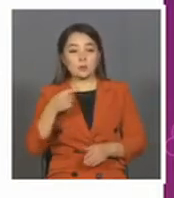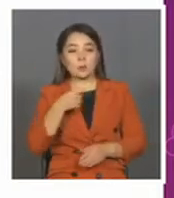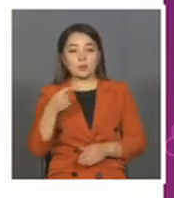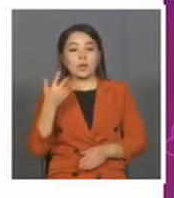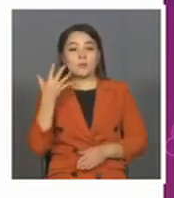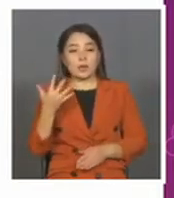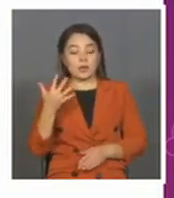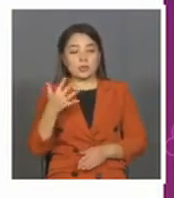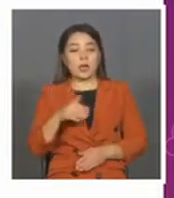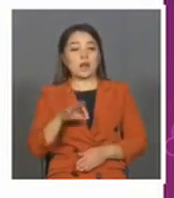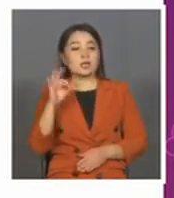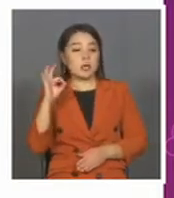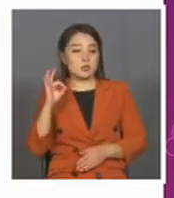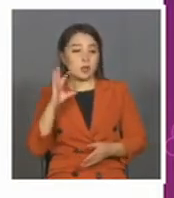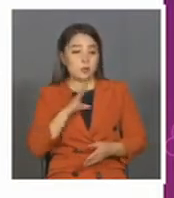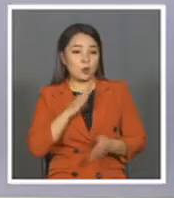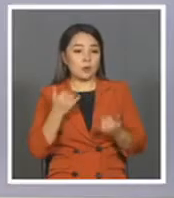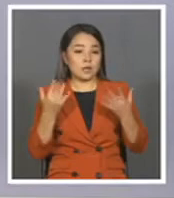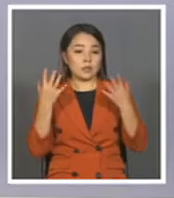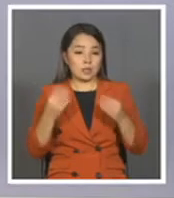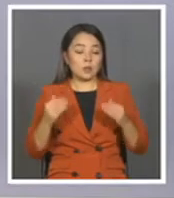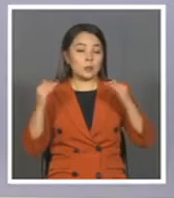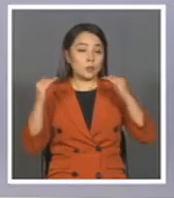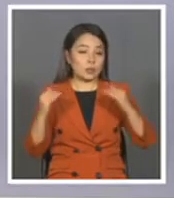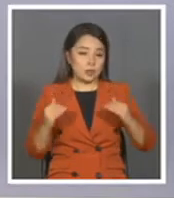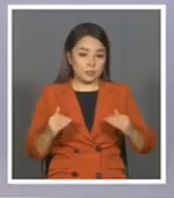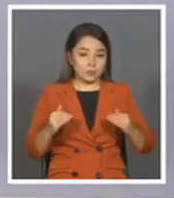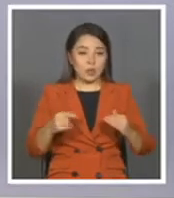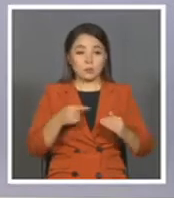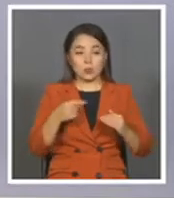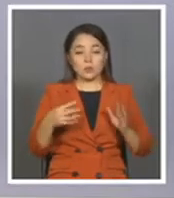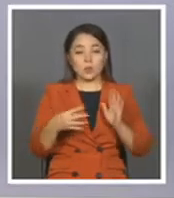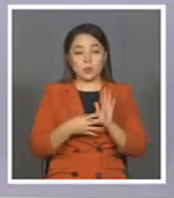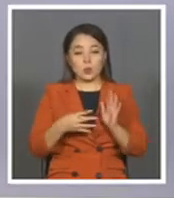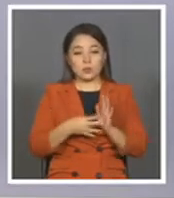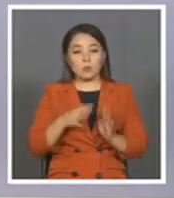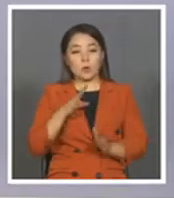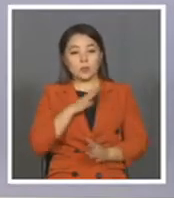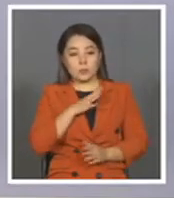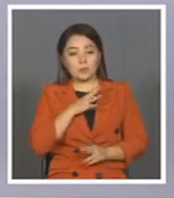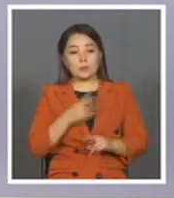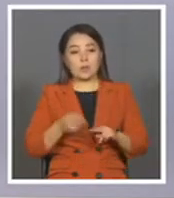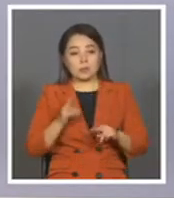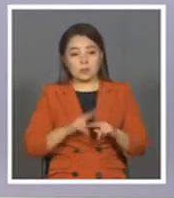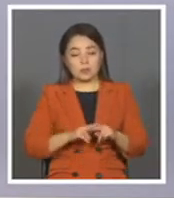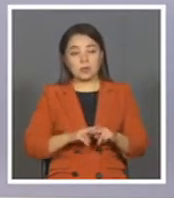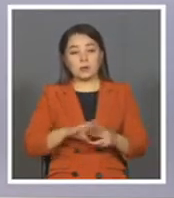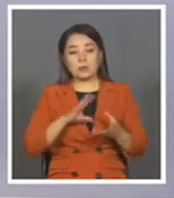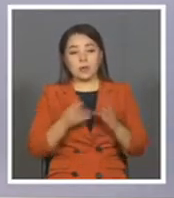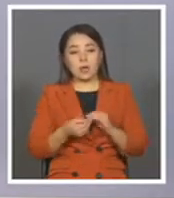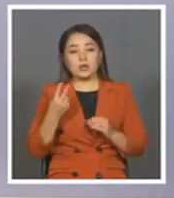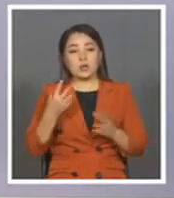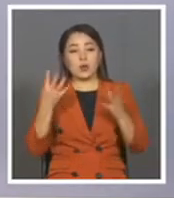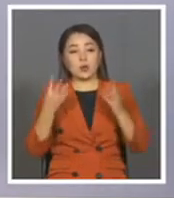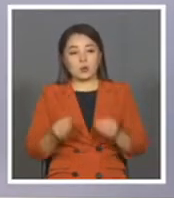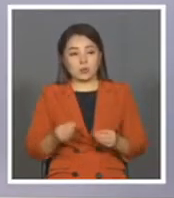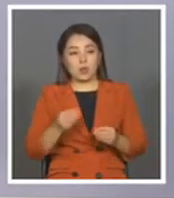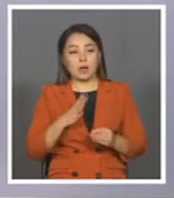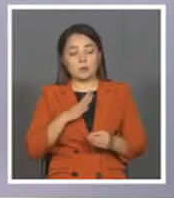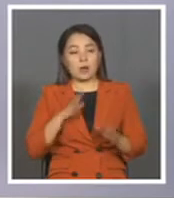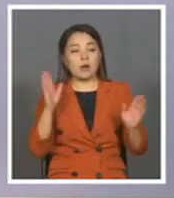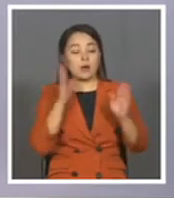5 градус болған, ал бүгін төмендеп минус 9 градус болды. Енді осы екі күнгі ауа